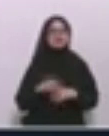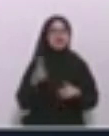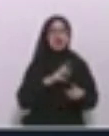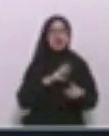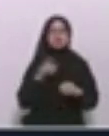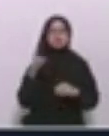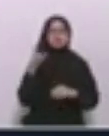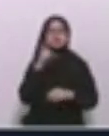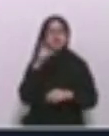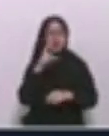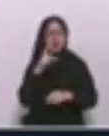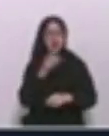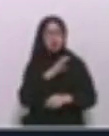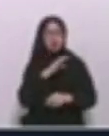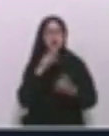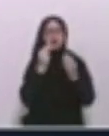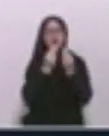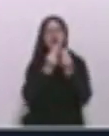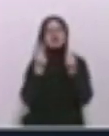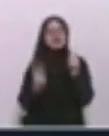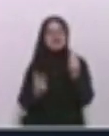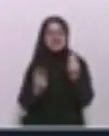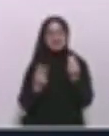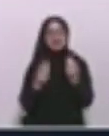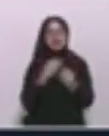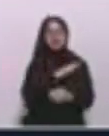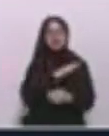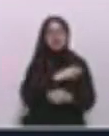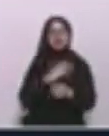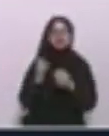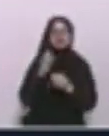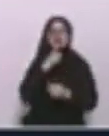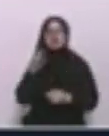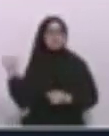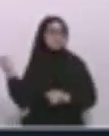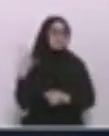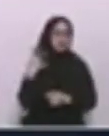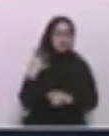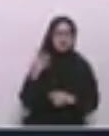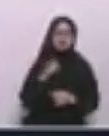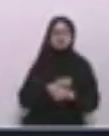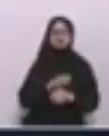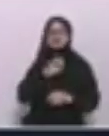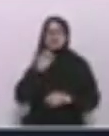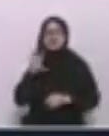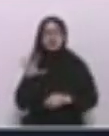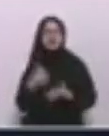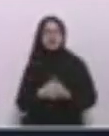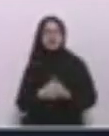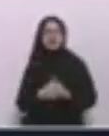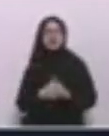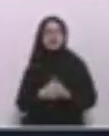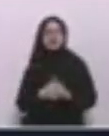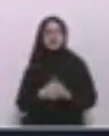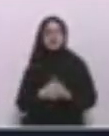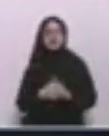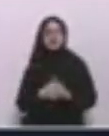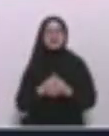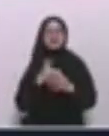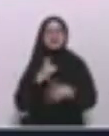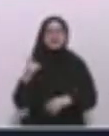wakil bupati akan saling menjawab dan menyangg dan memberikan pertanyaan tetap bersama kami di debat